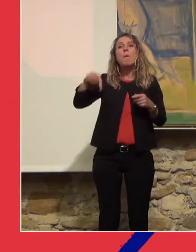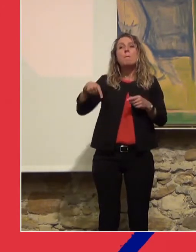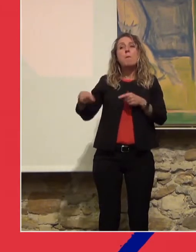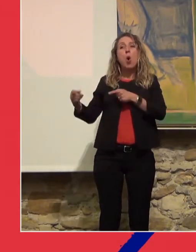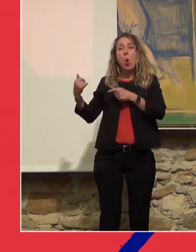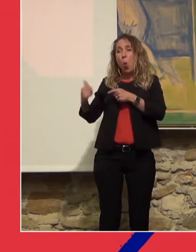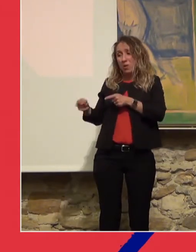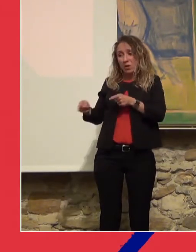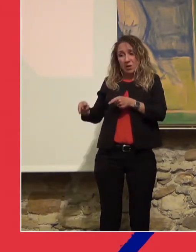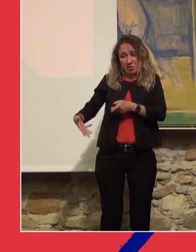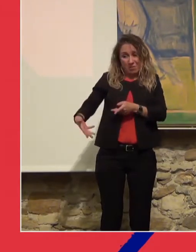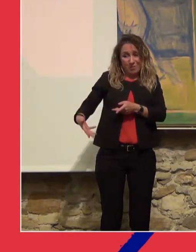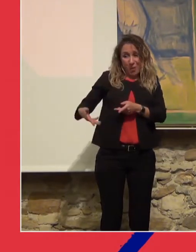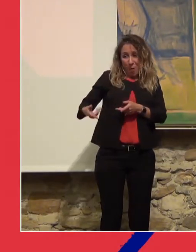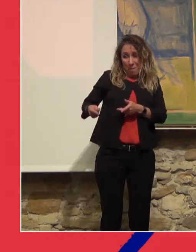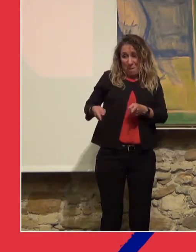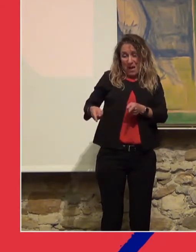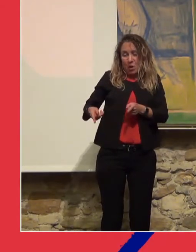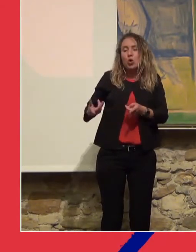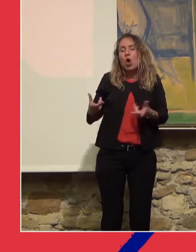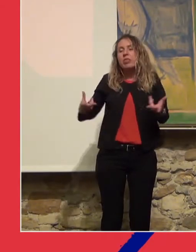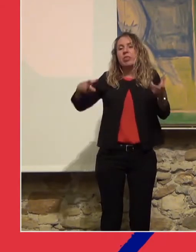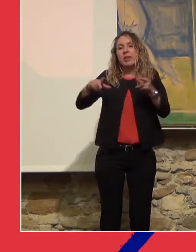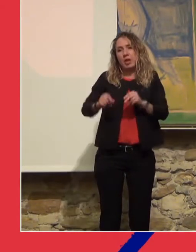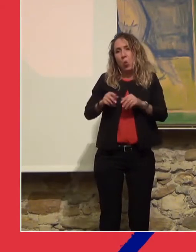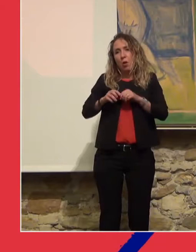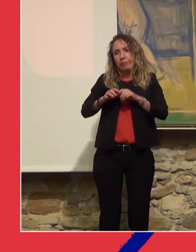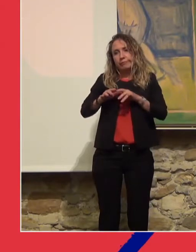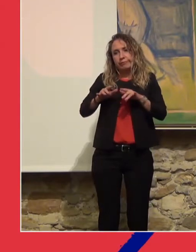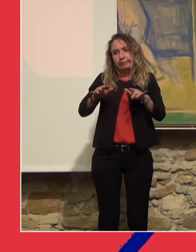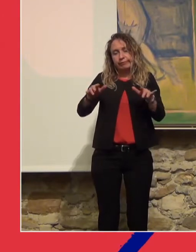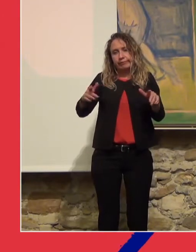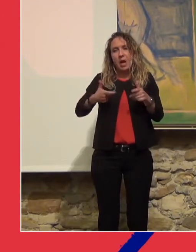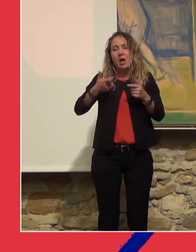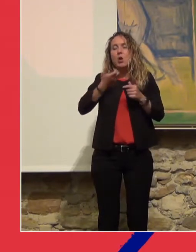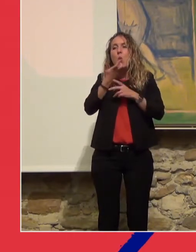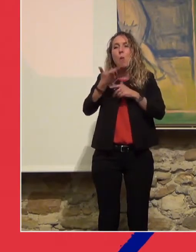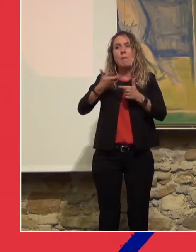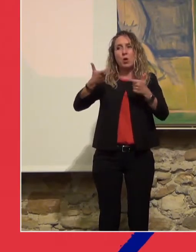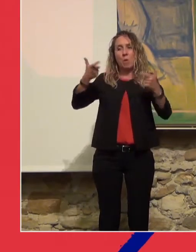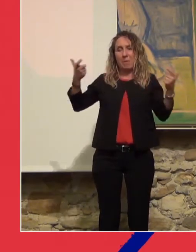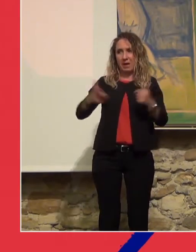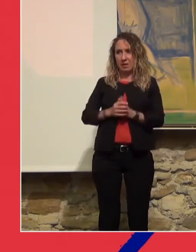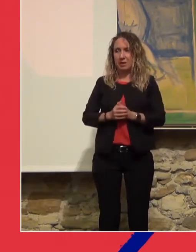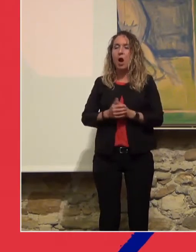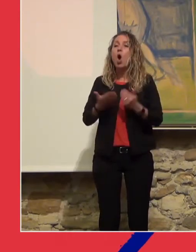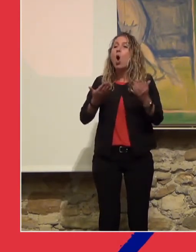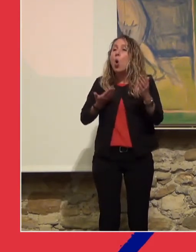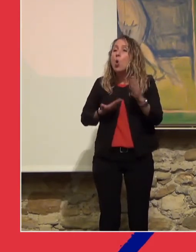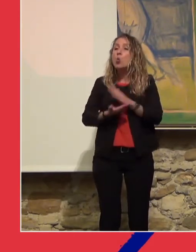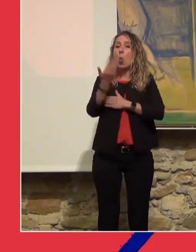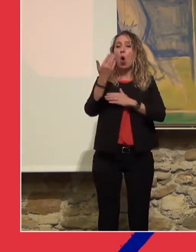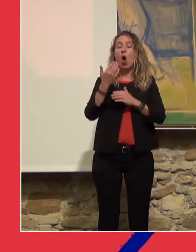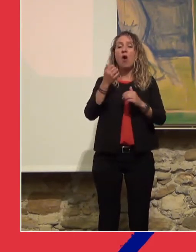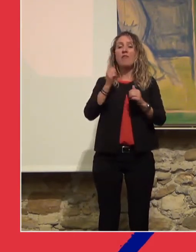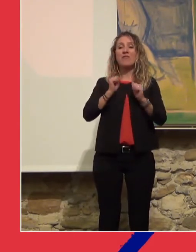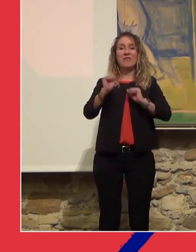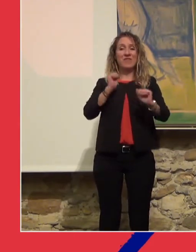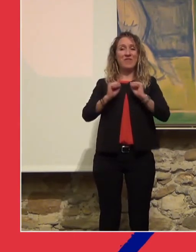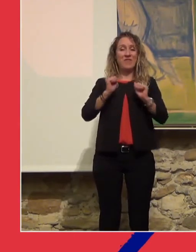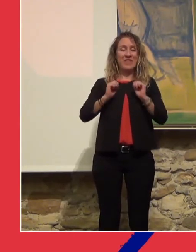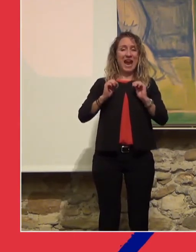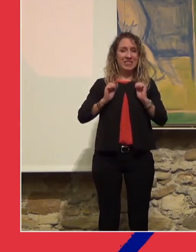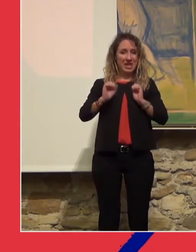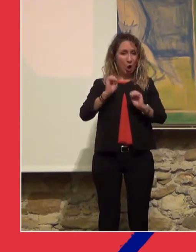Gli anticoagulanti a dosi alte, a dosaggi terapeutici, i nuovi anticorpi monoclonali con dei